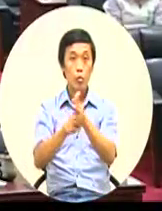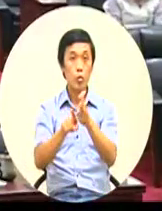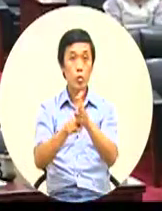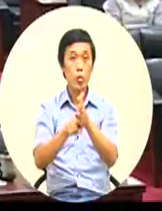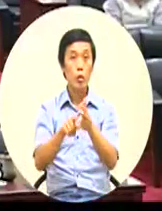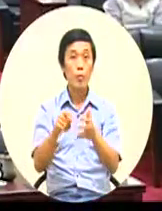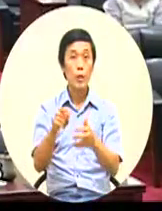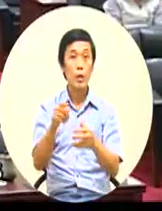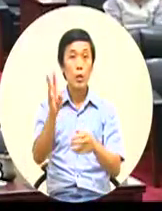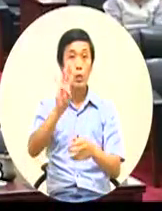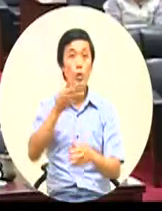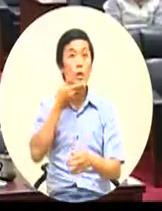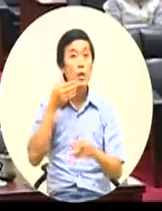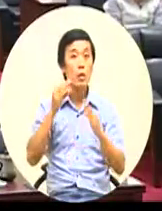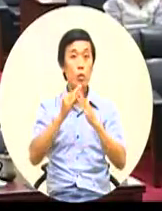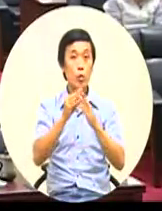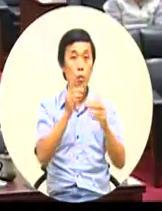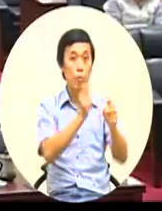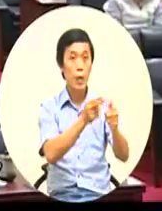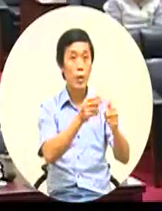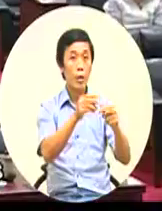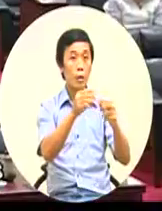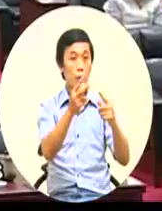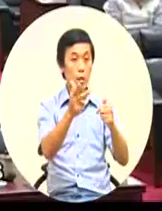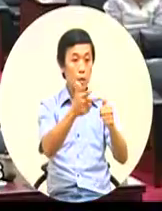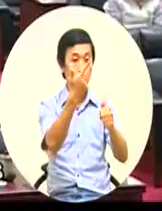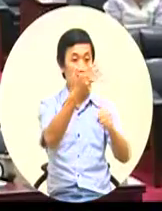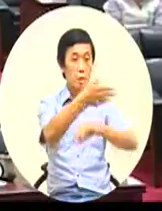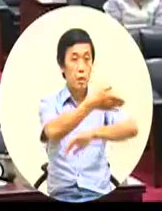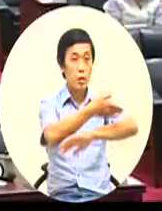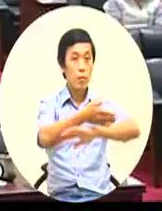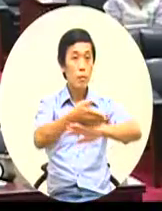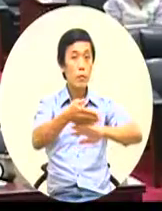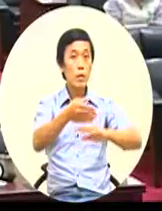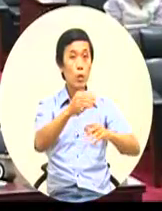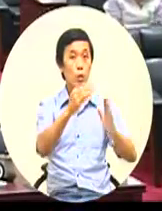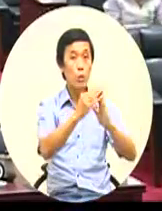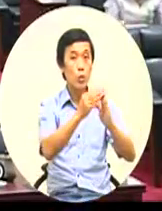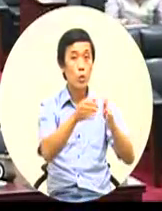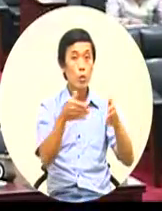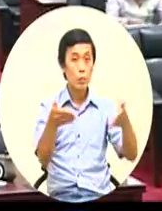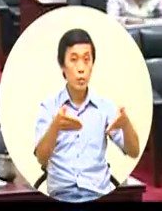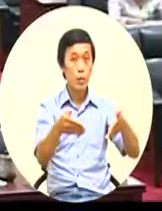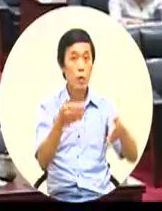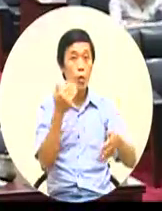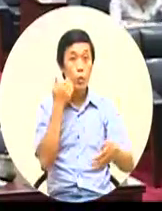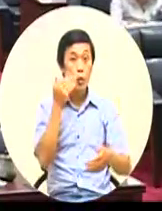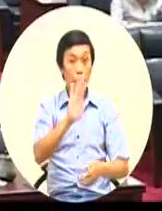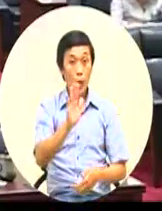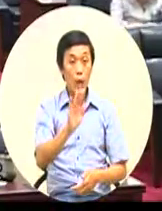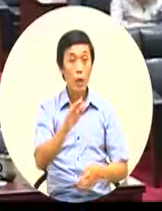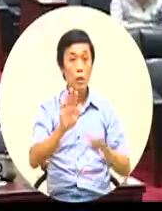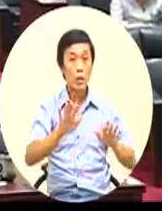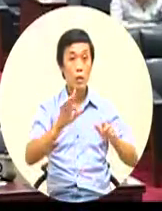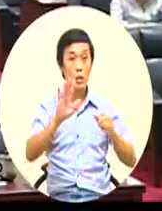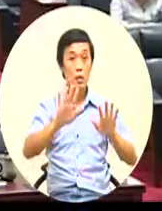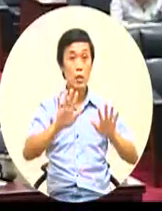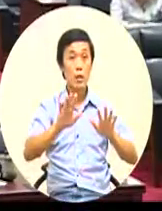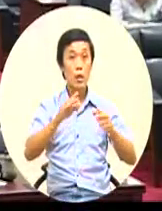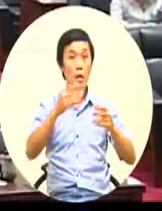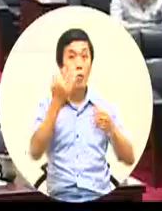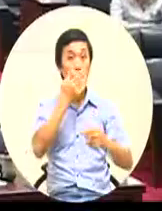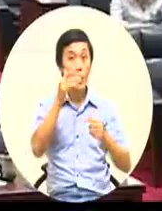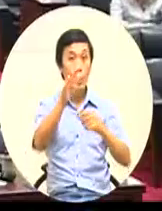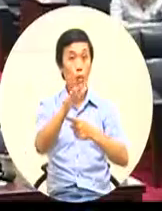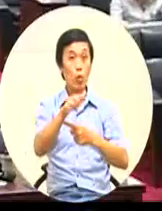有赶快叫气候局去清的话，我们今天的美浓溪的淹，美浓的淹水会更加的严重，会淹的时间会